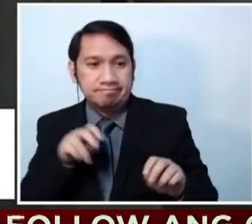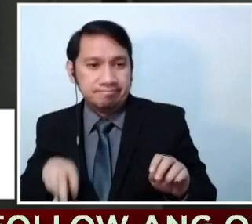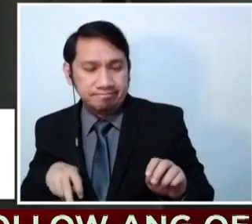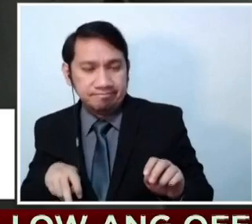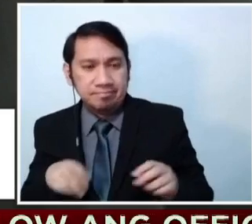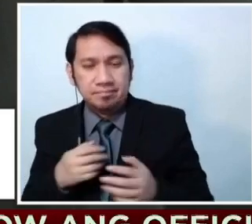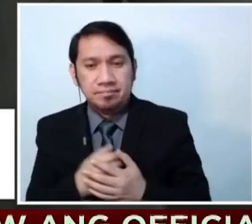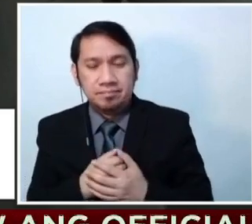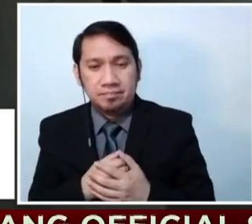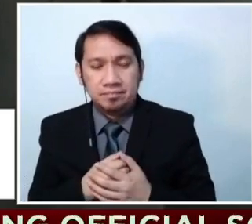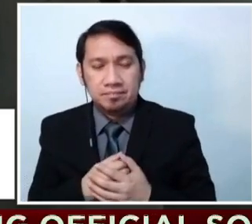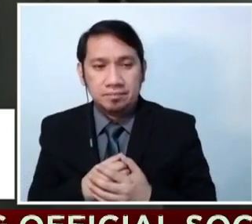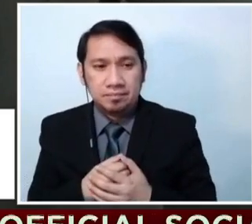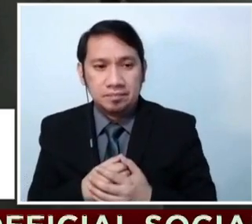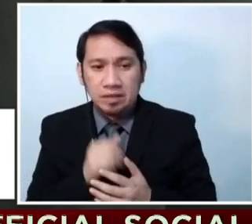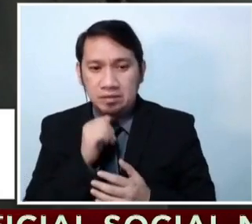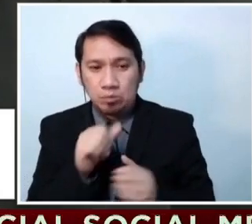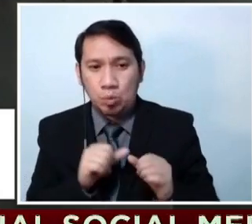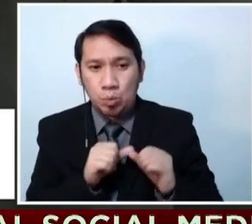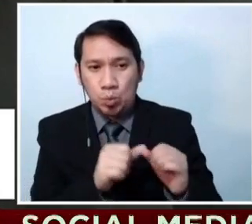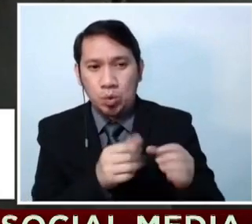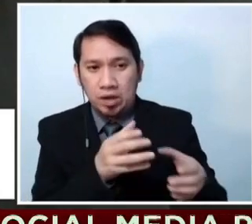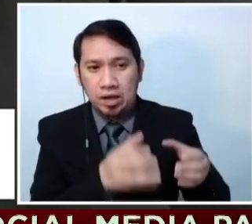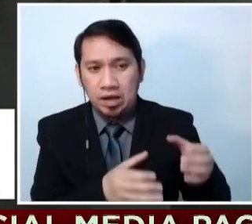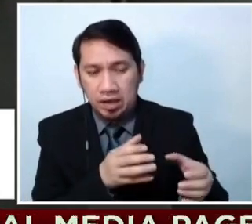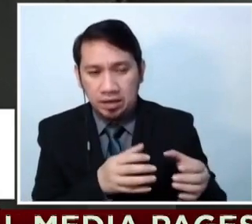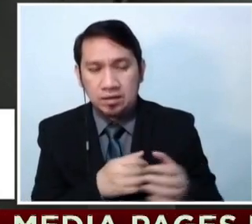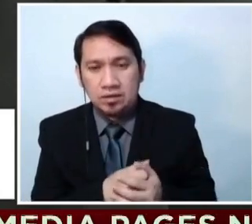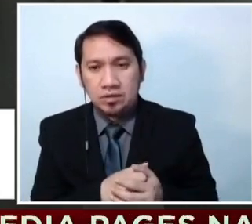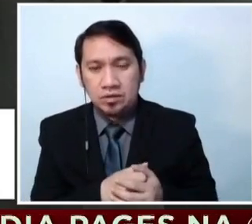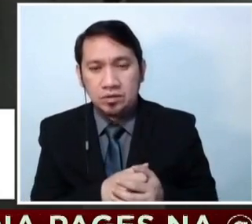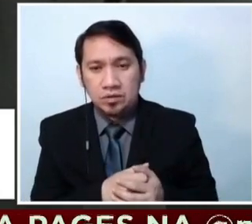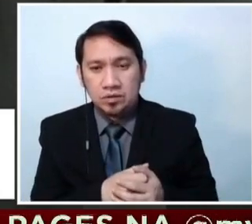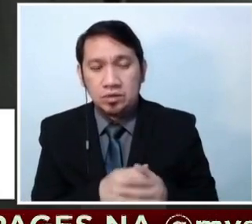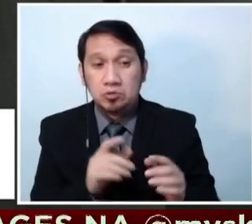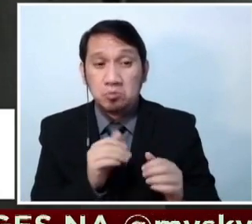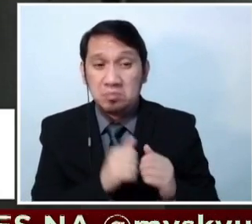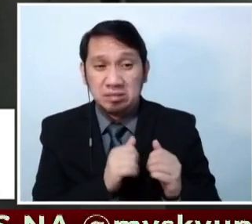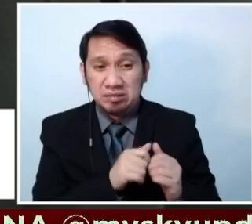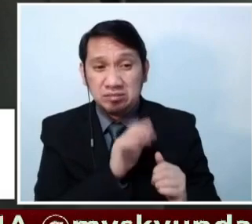nagdi-desist to prosecute the case. So, na hindi natutuloy.